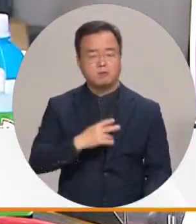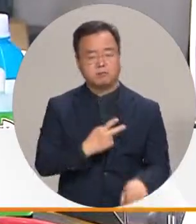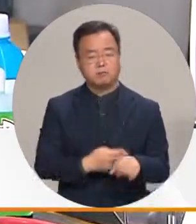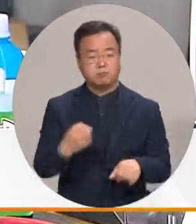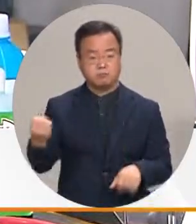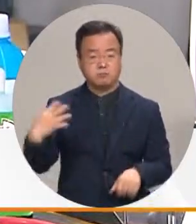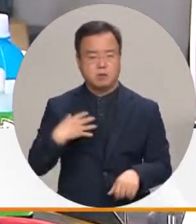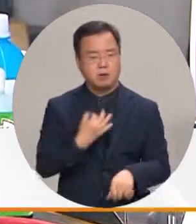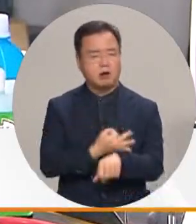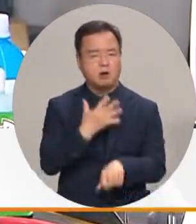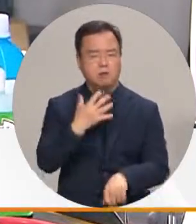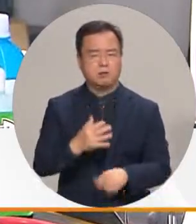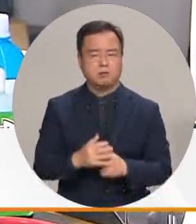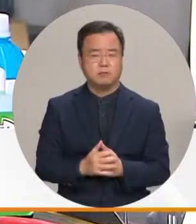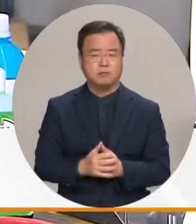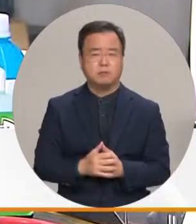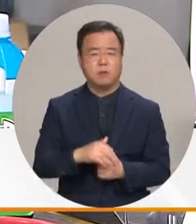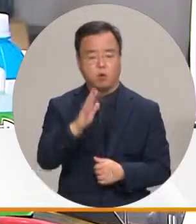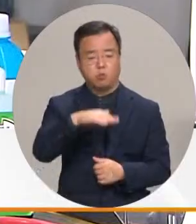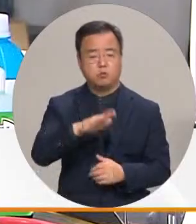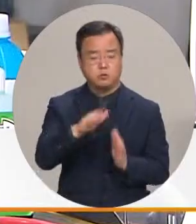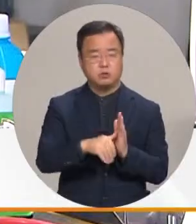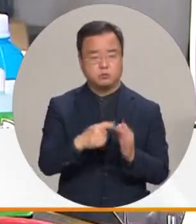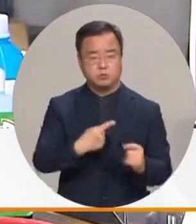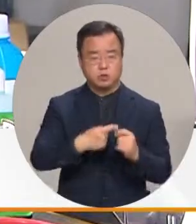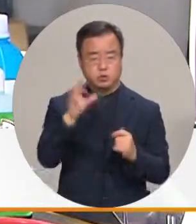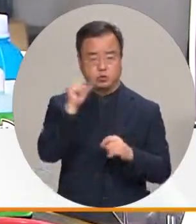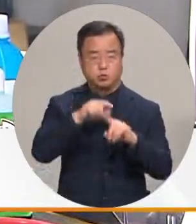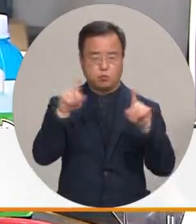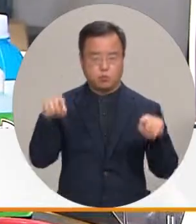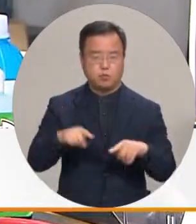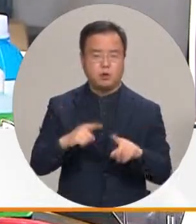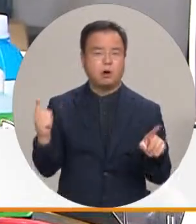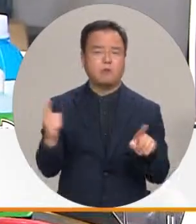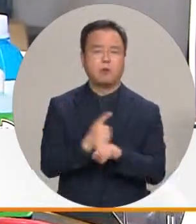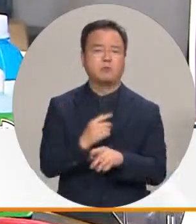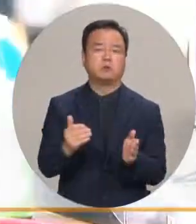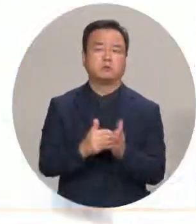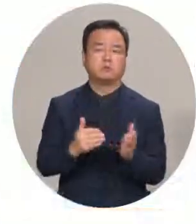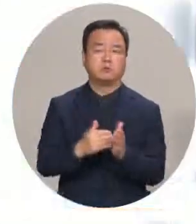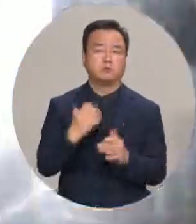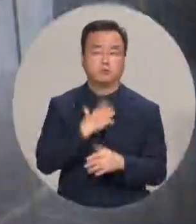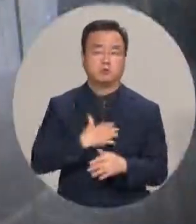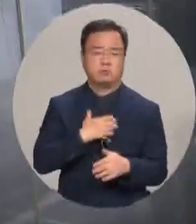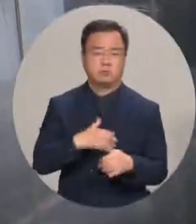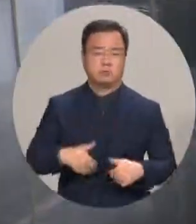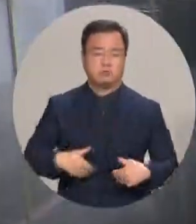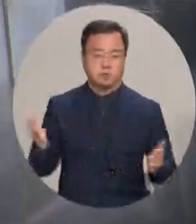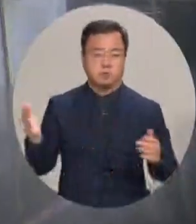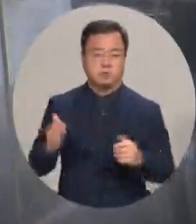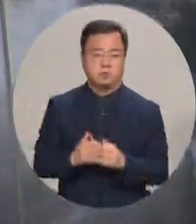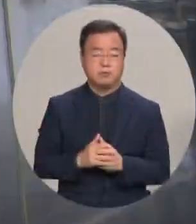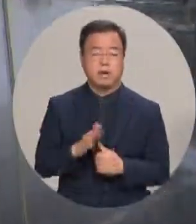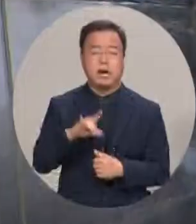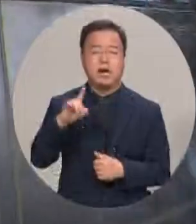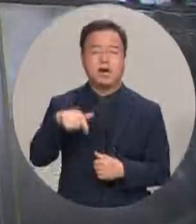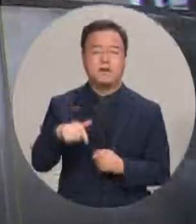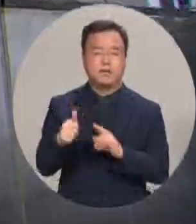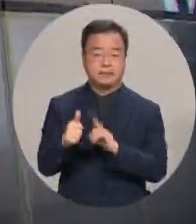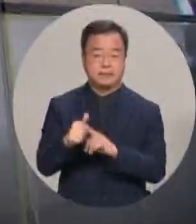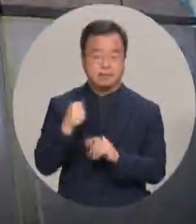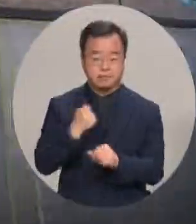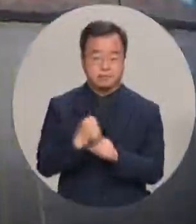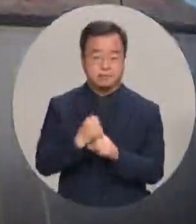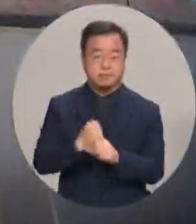대답이 심플했어요. 야, 그럼 그때 제일 좋은 모니터로 갈면 되지 뭔 걱정을 해? 백 작가가 창시한